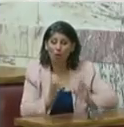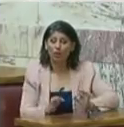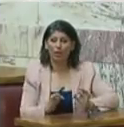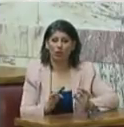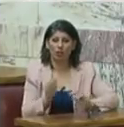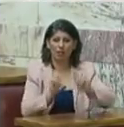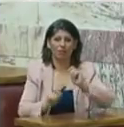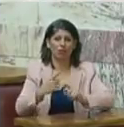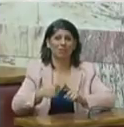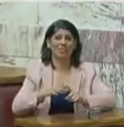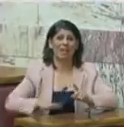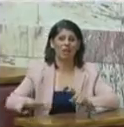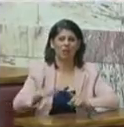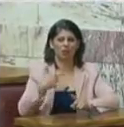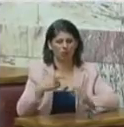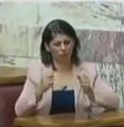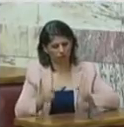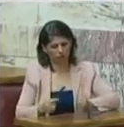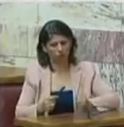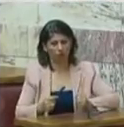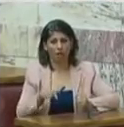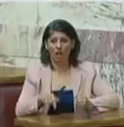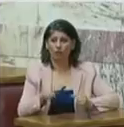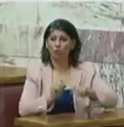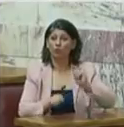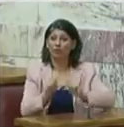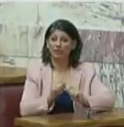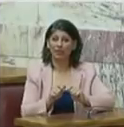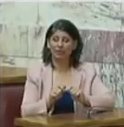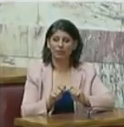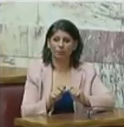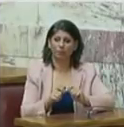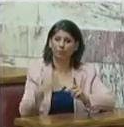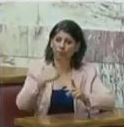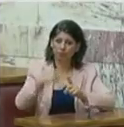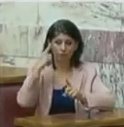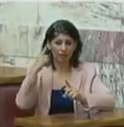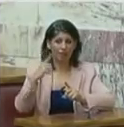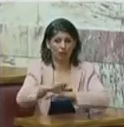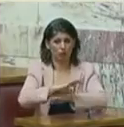Εγώ θα σταθώ σε αυτό που συγκροτεί την κεντρική ιδέα του σχεδίου που σας παρουσιάζουμε.